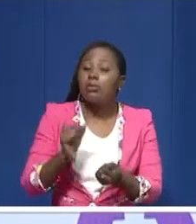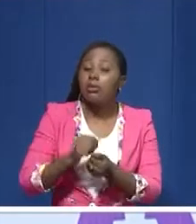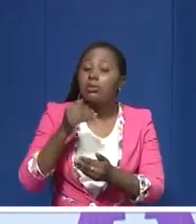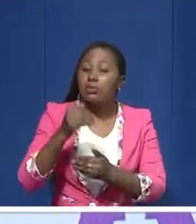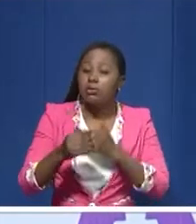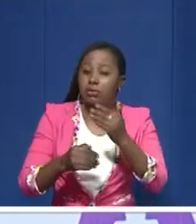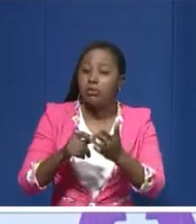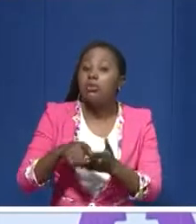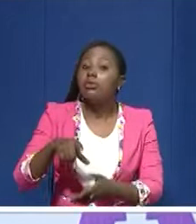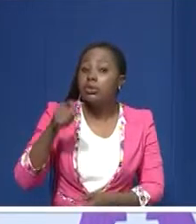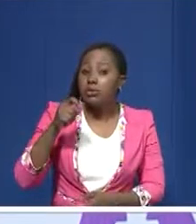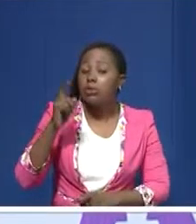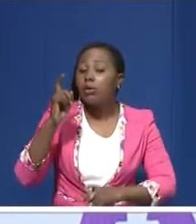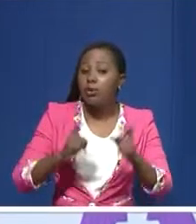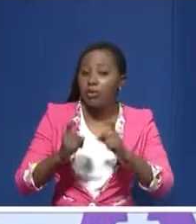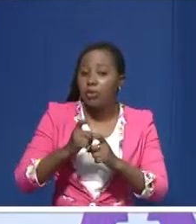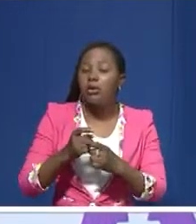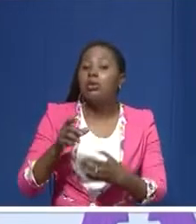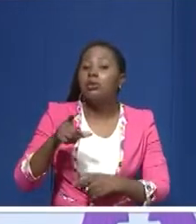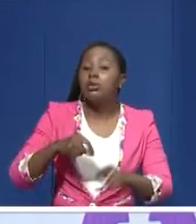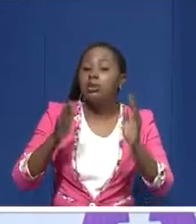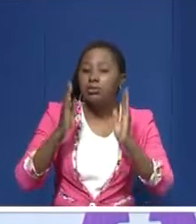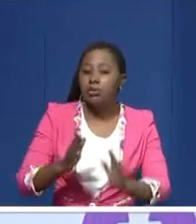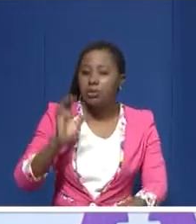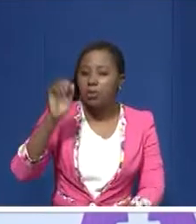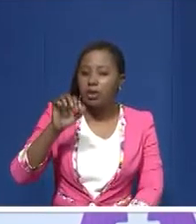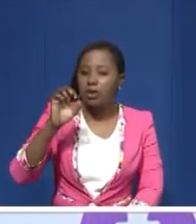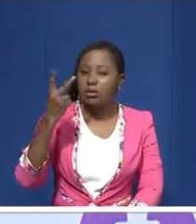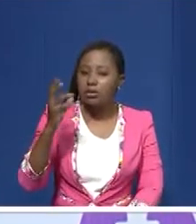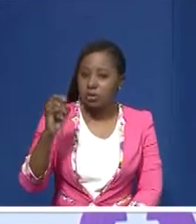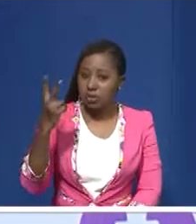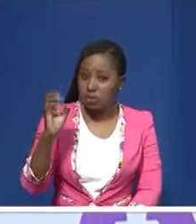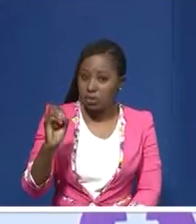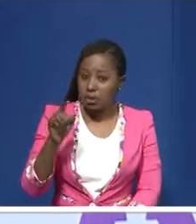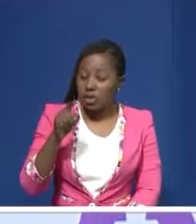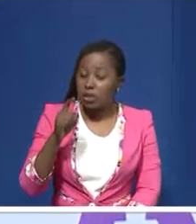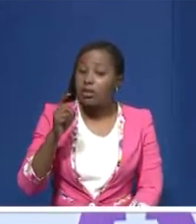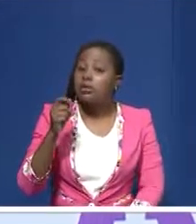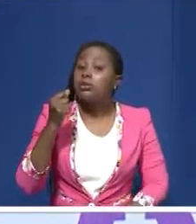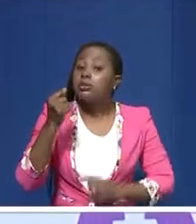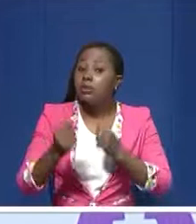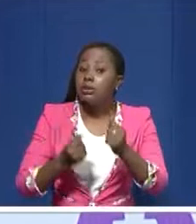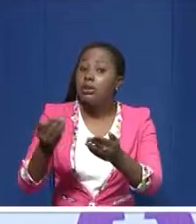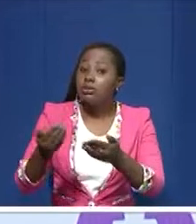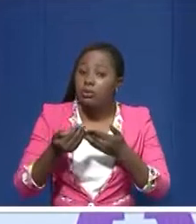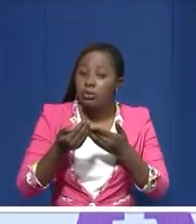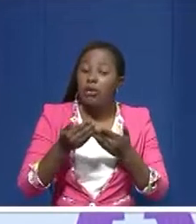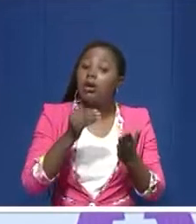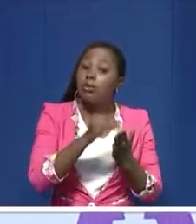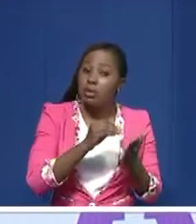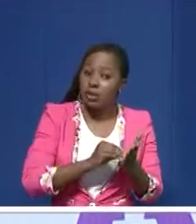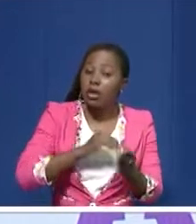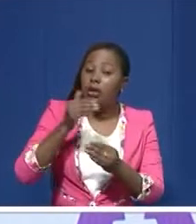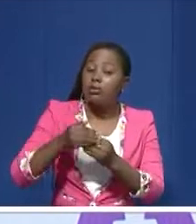mchakato wa uteuzi wa wagombea wa uchaguzi mkuu wa mwaka 2020. Zoezi la kuchukua, kujaza na